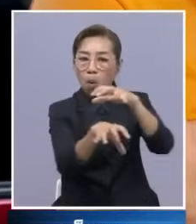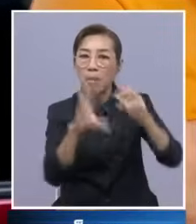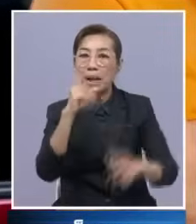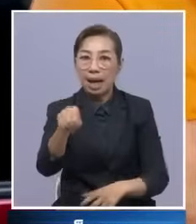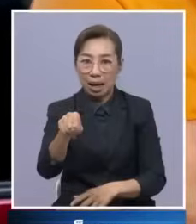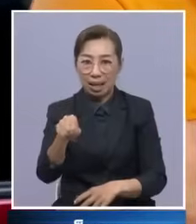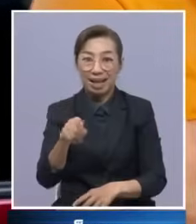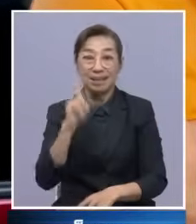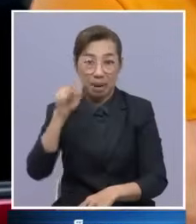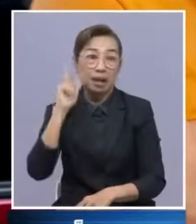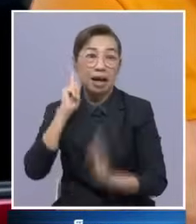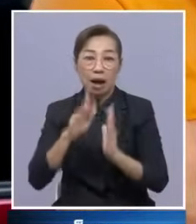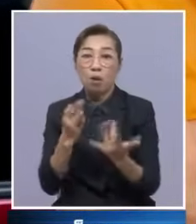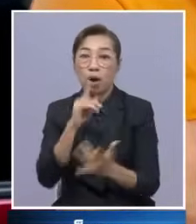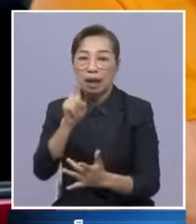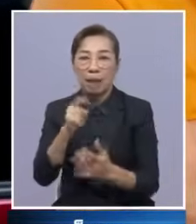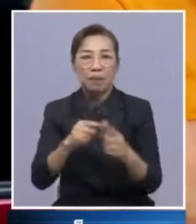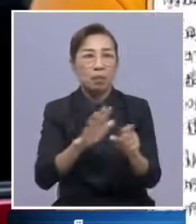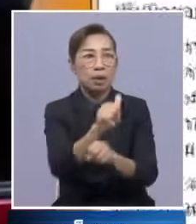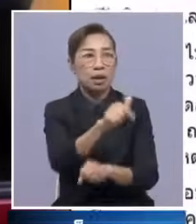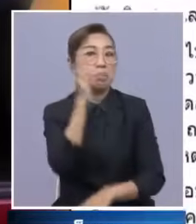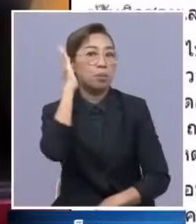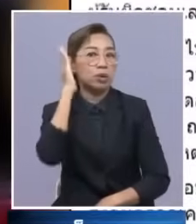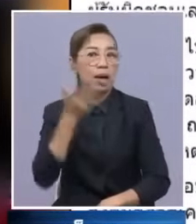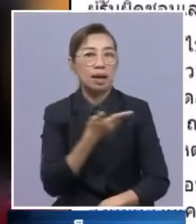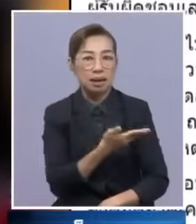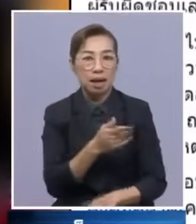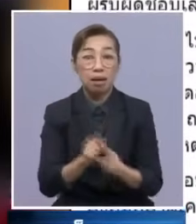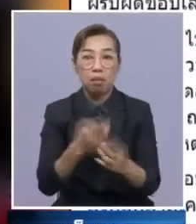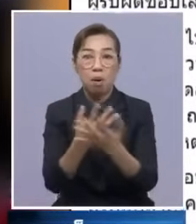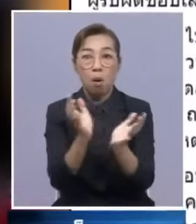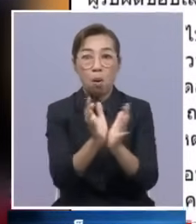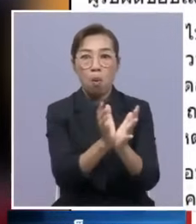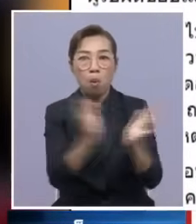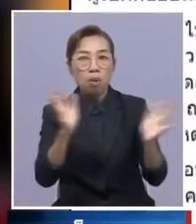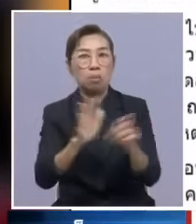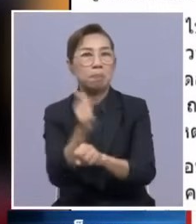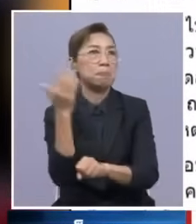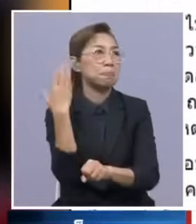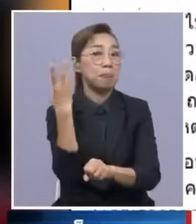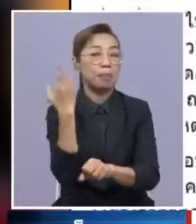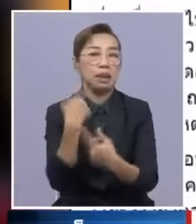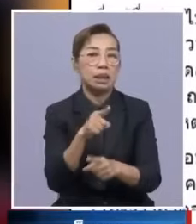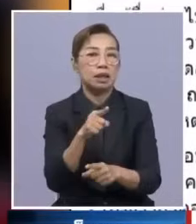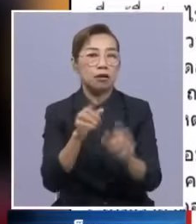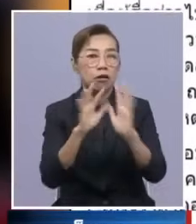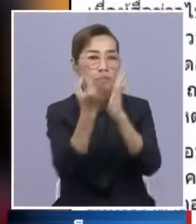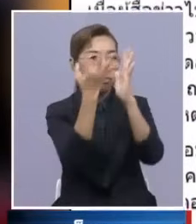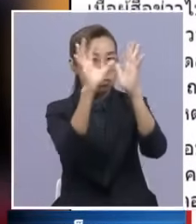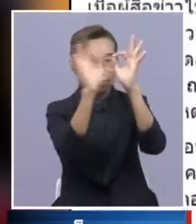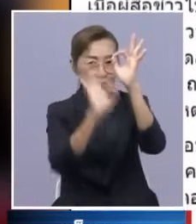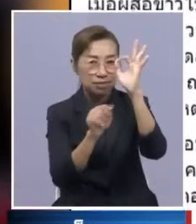จากเรือนจำมาเหมือนกัน คือทั้งทวงถามแล้วก็ตอบให้ด้วยว่าเหตุผลที่คุณอุ๊งอิ๊งไม่ตอบเนี่ยมันเพราะอะไร มันเพราะอะไรคุณเทพไทย